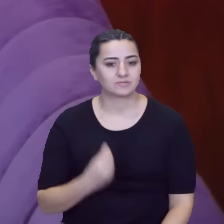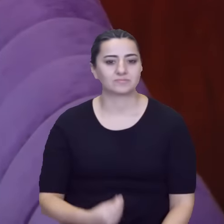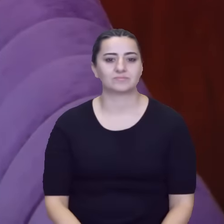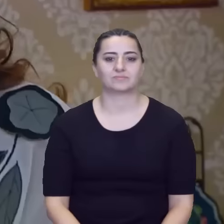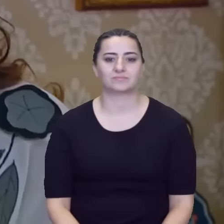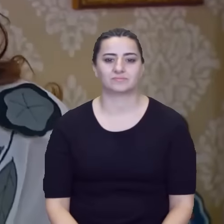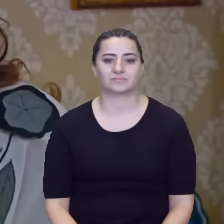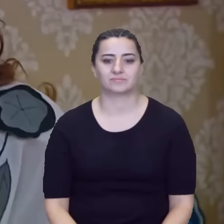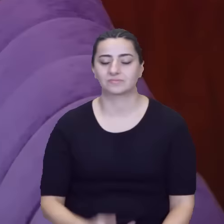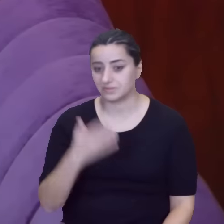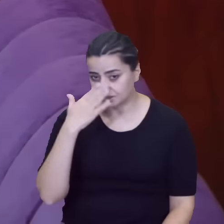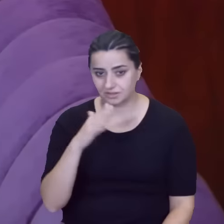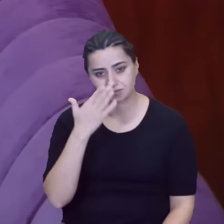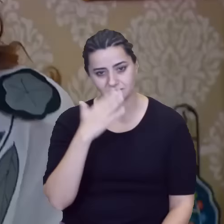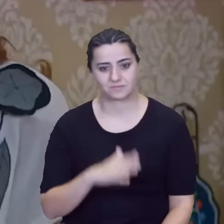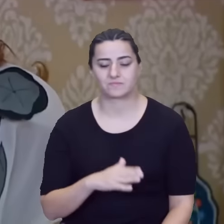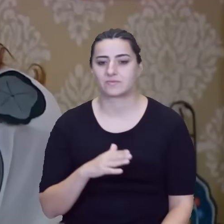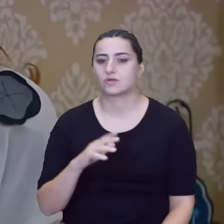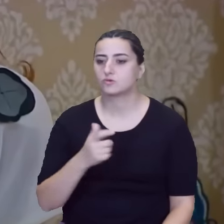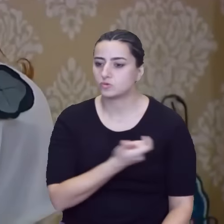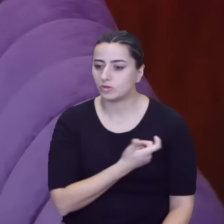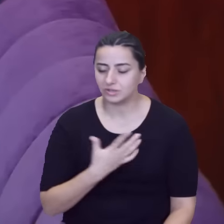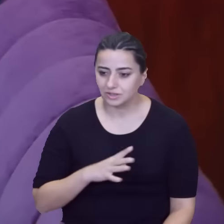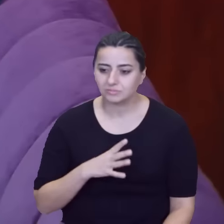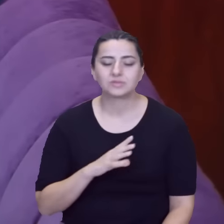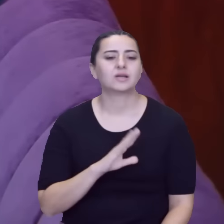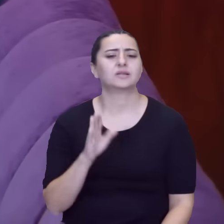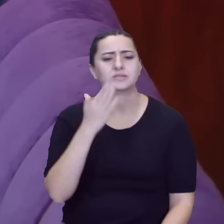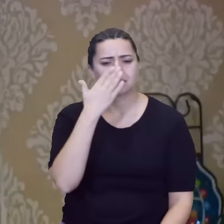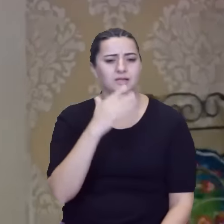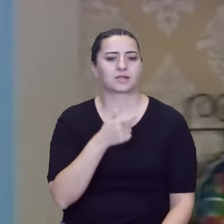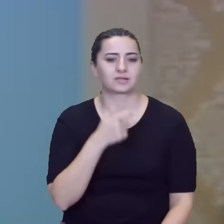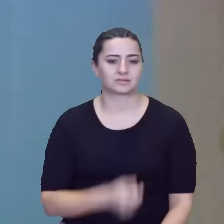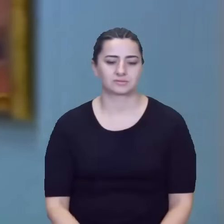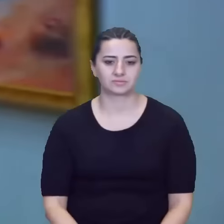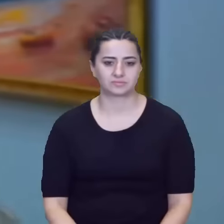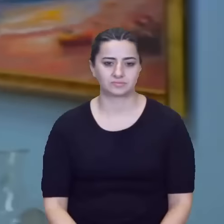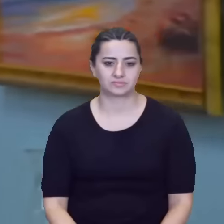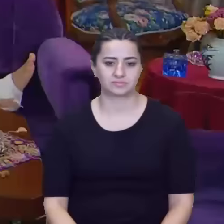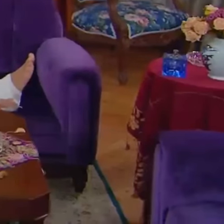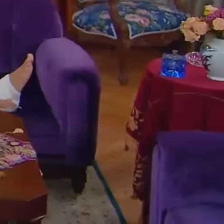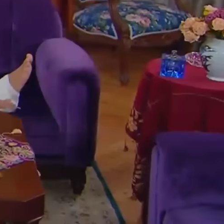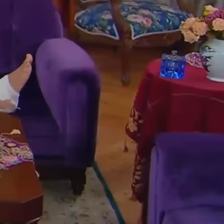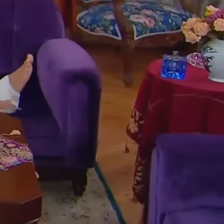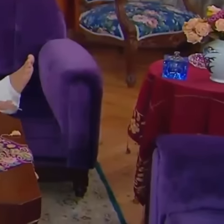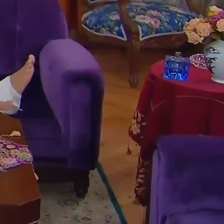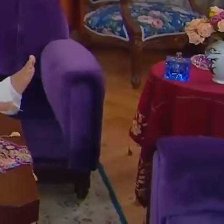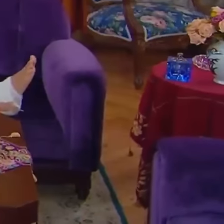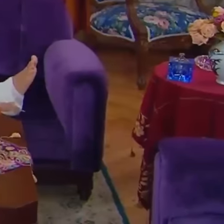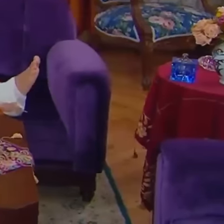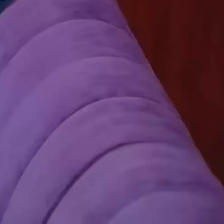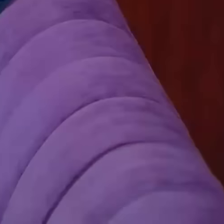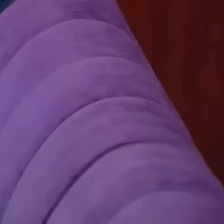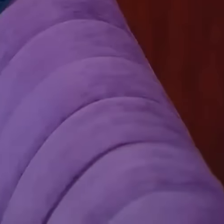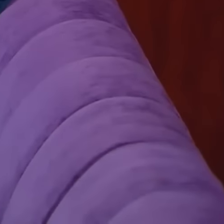Heh. Sade. Sade. Soda ister misin? Yok. Sade kahve. Gülden keyifle gidiyor, Ahmet